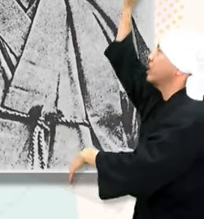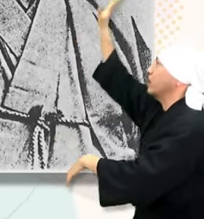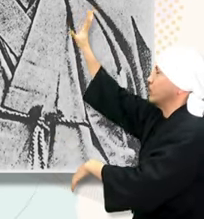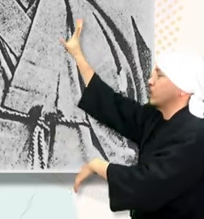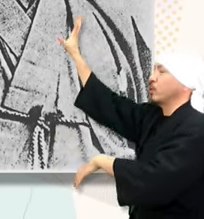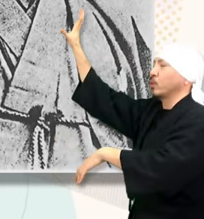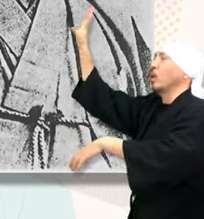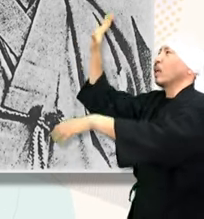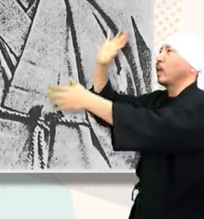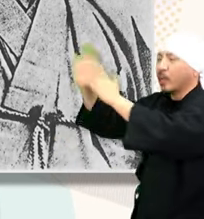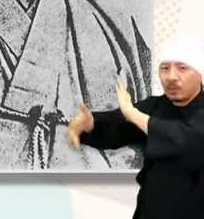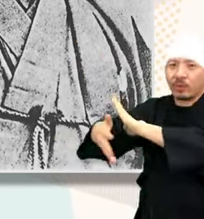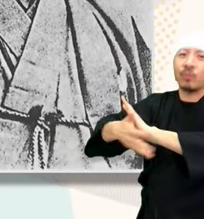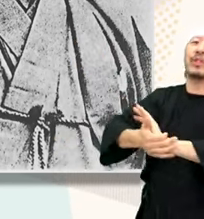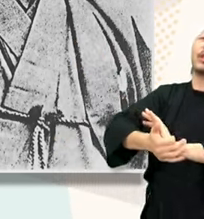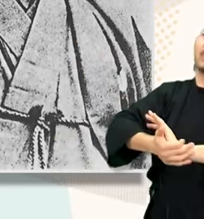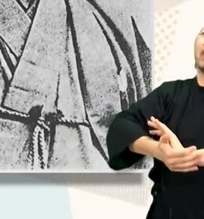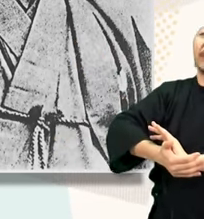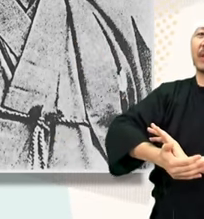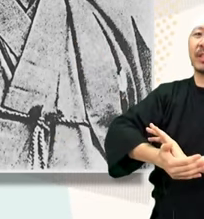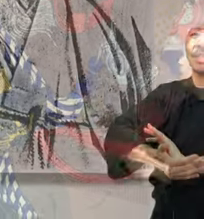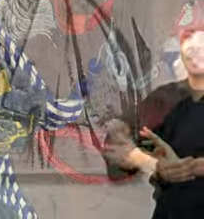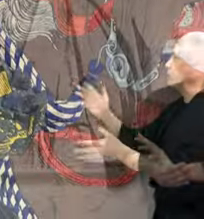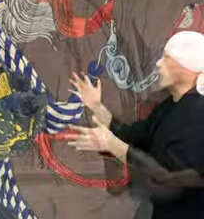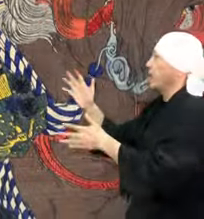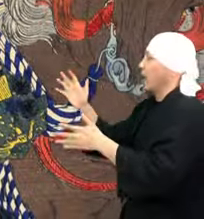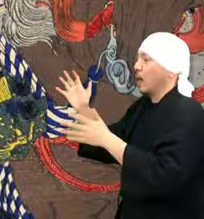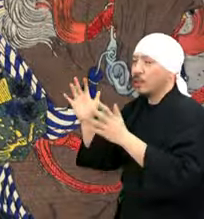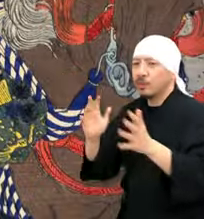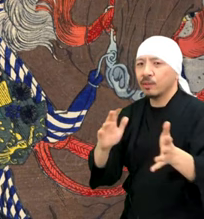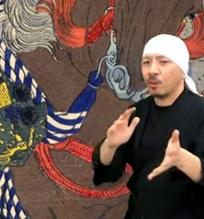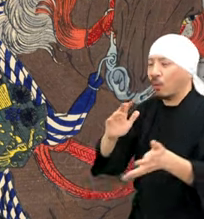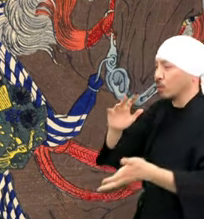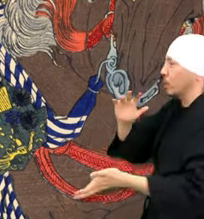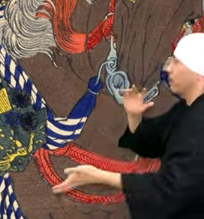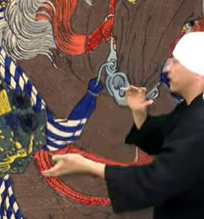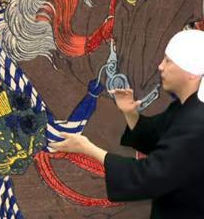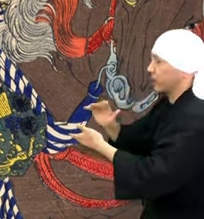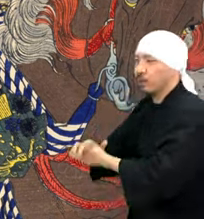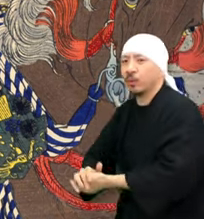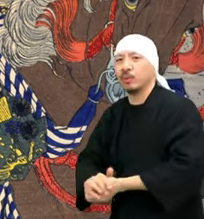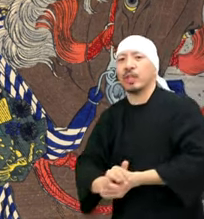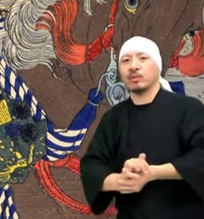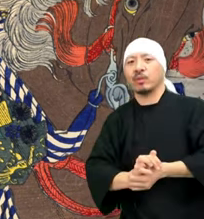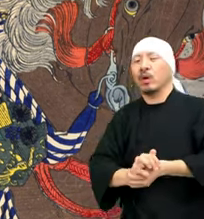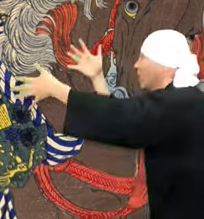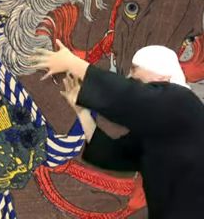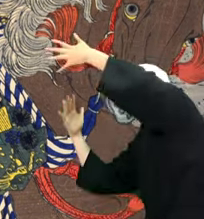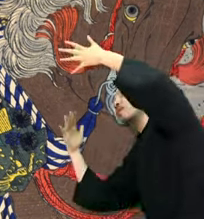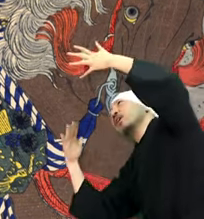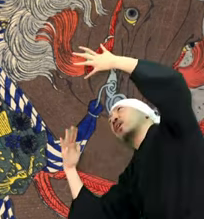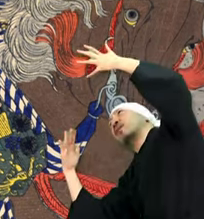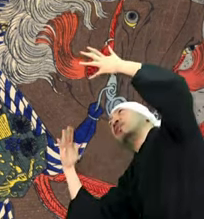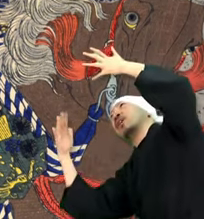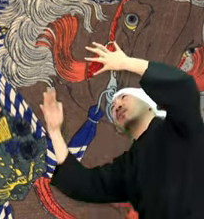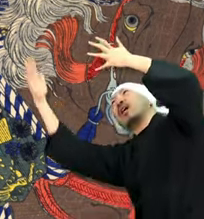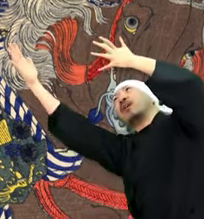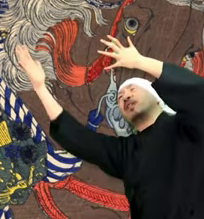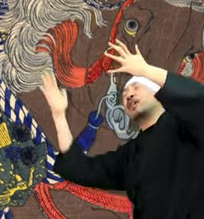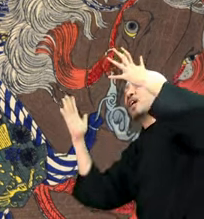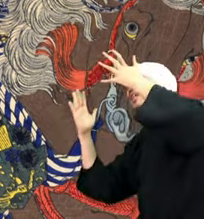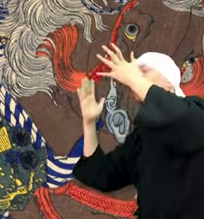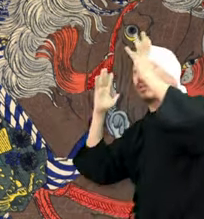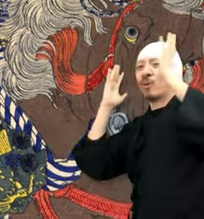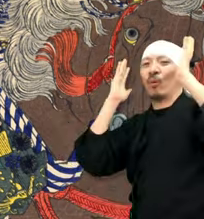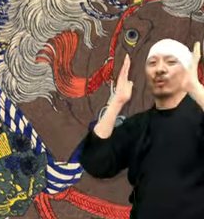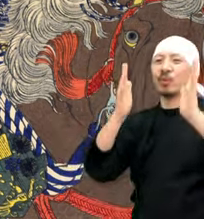は江戸時代の浮世絵とガラッと雰囲気が変わります。まずね、アングル構図がめちゃめちゃ独特になるんですよ。なんか斜めから見てるな